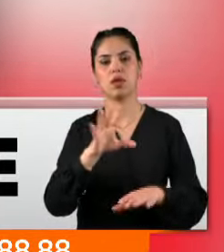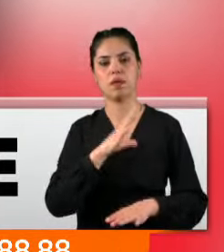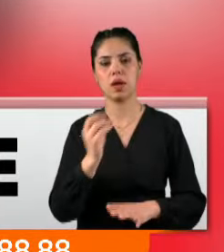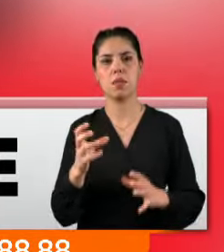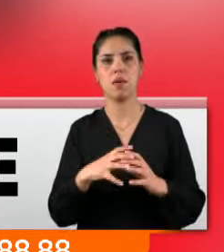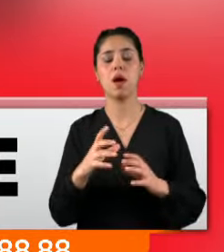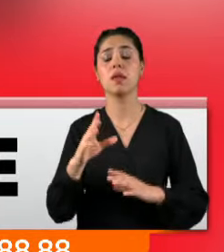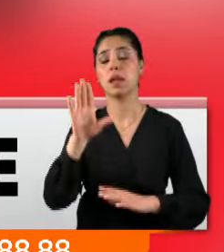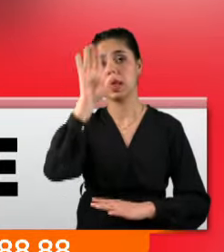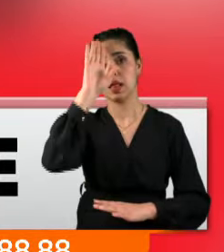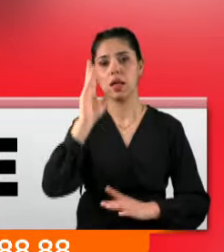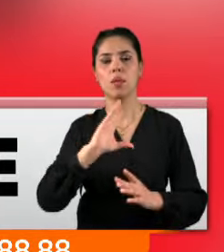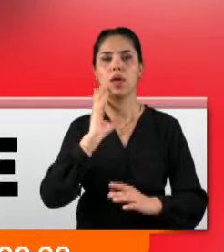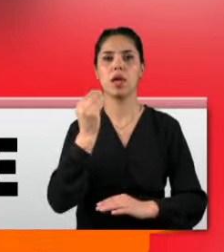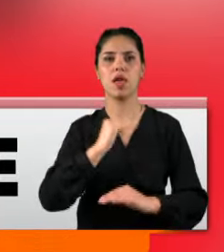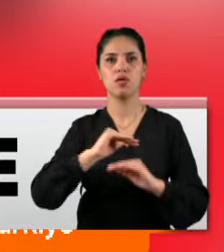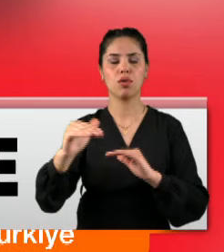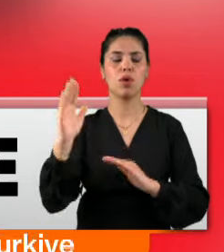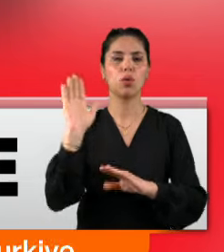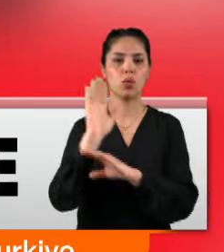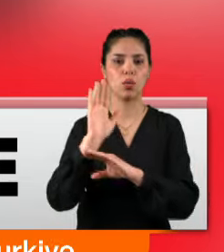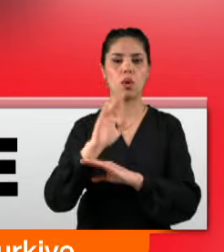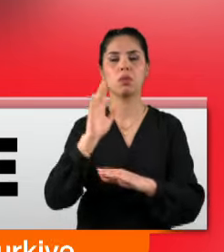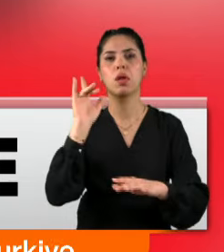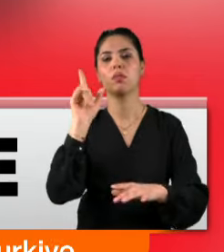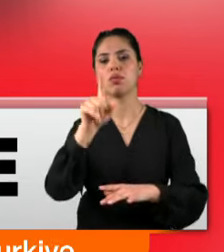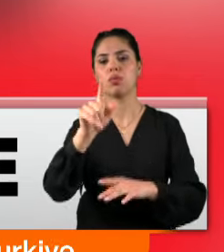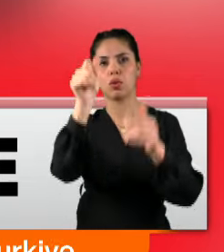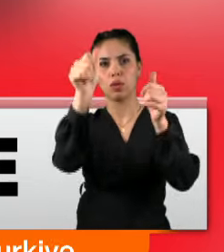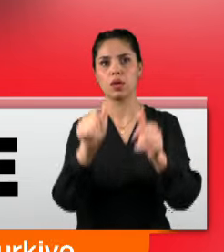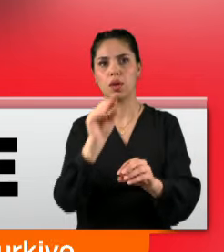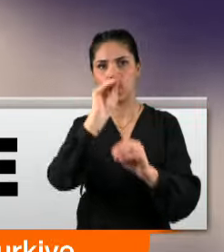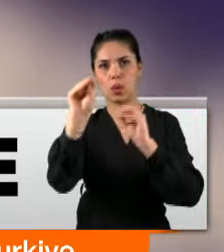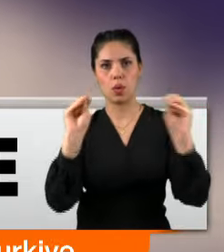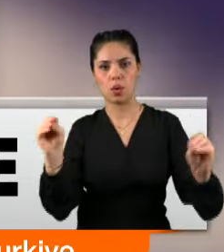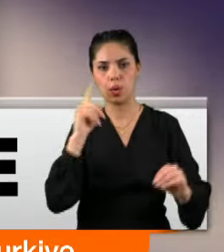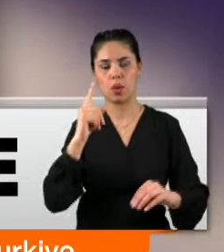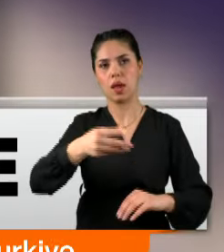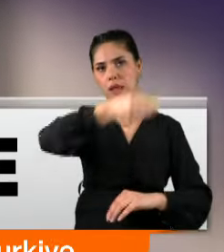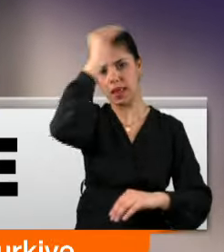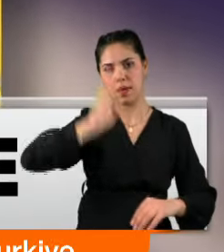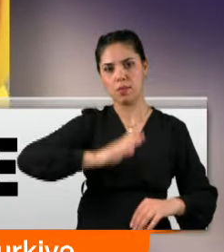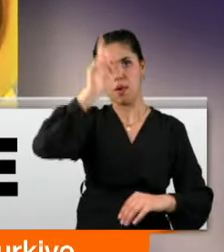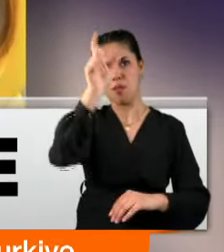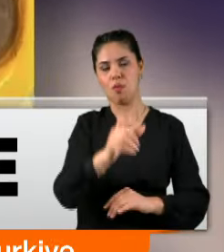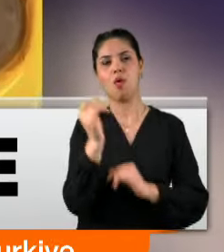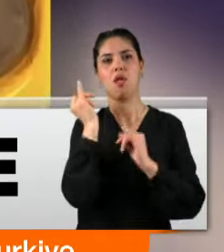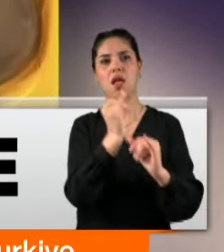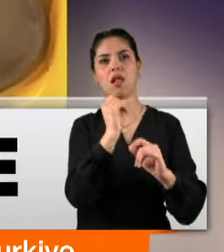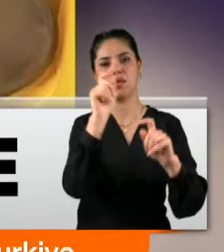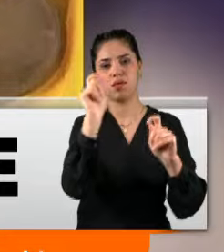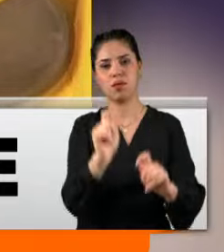İstanbul Gençlik Kolları duraklara, otobüs ve metrolara yapıştırdığı çıkartmalarla Ekrem İmamoğlu'nu eleştirdi.